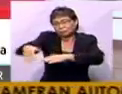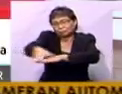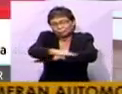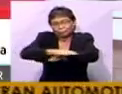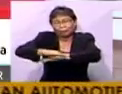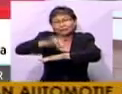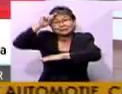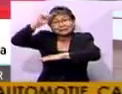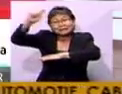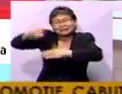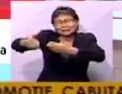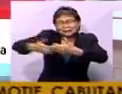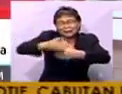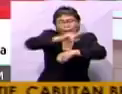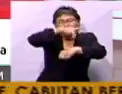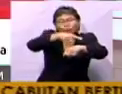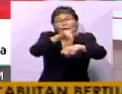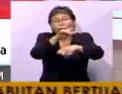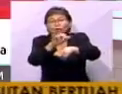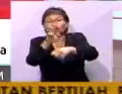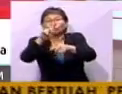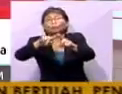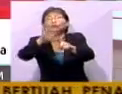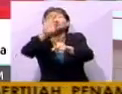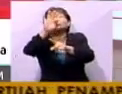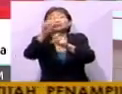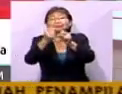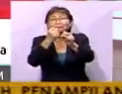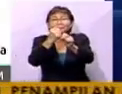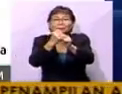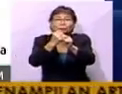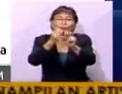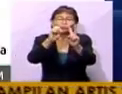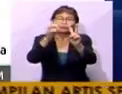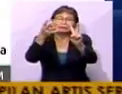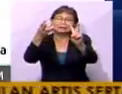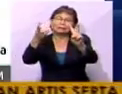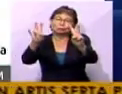Terengganu berhampiran Pulau U September tahun lalu.